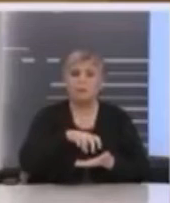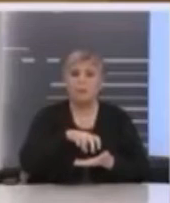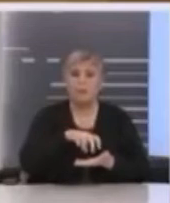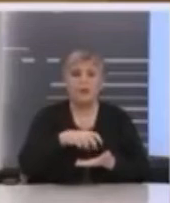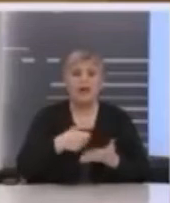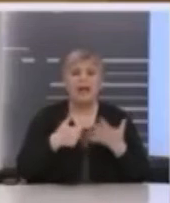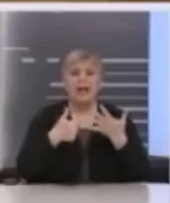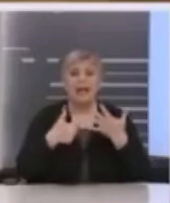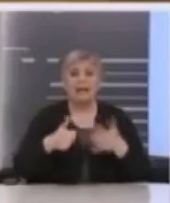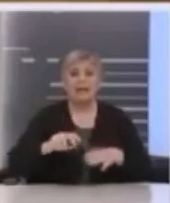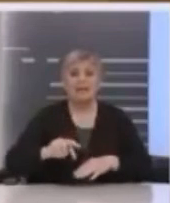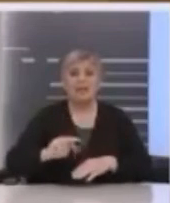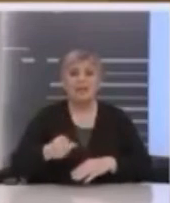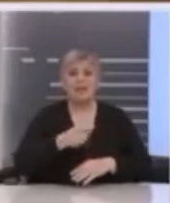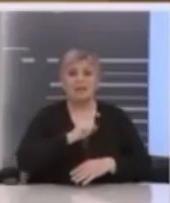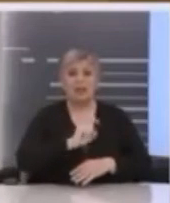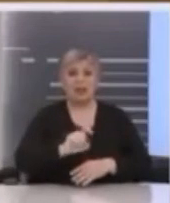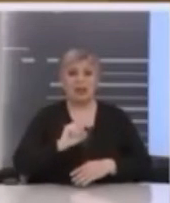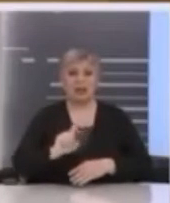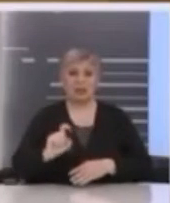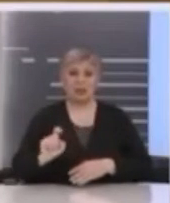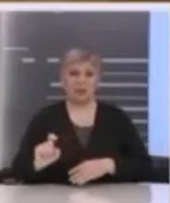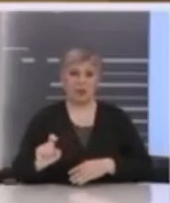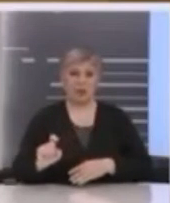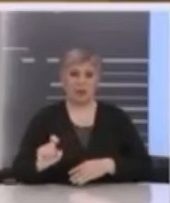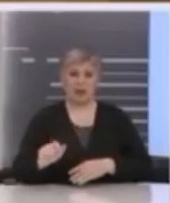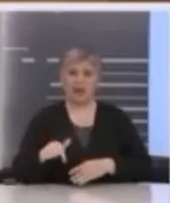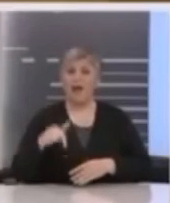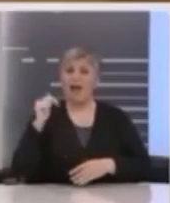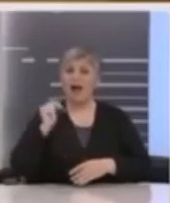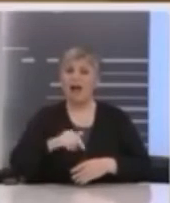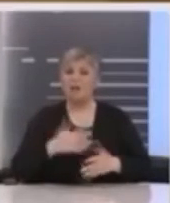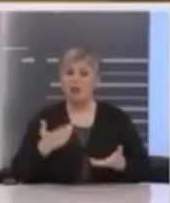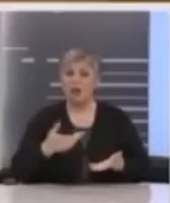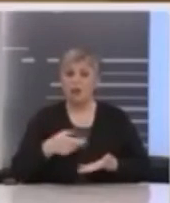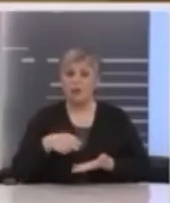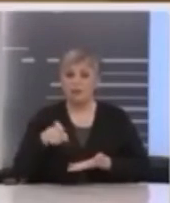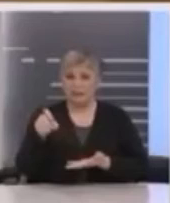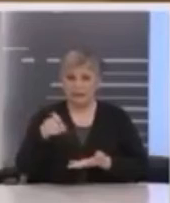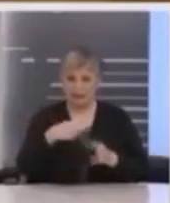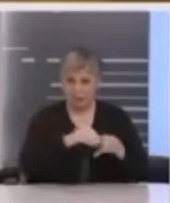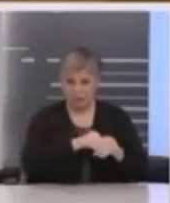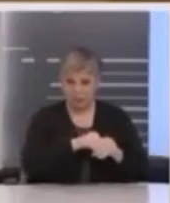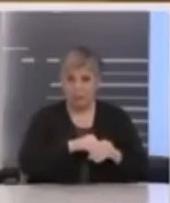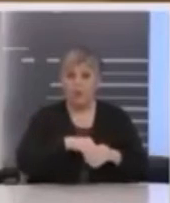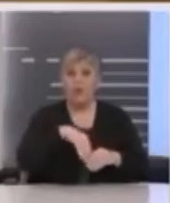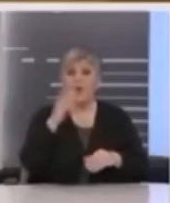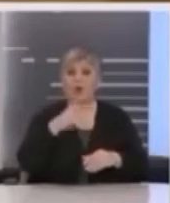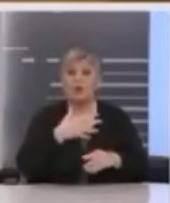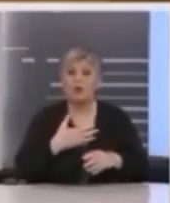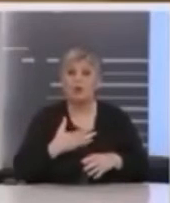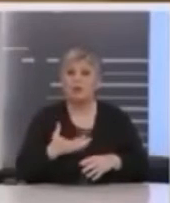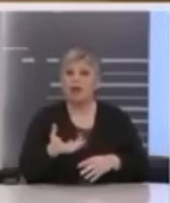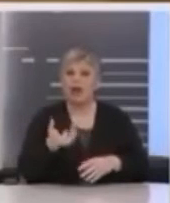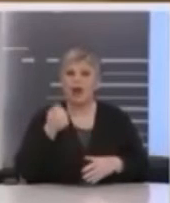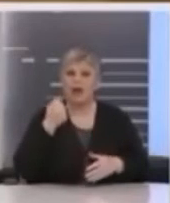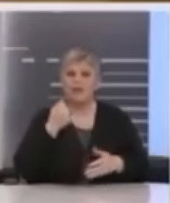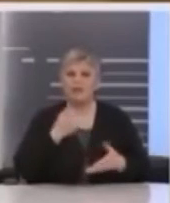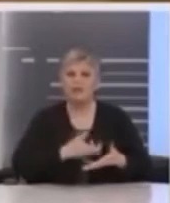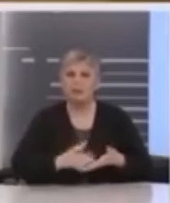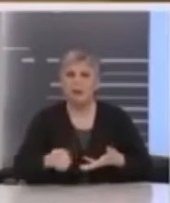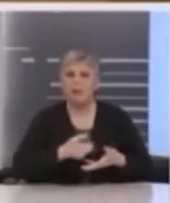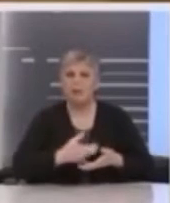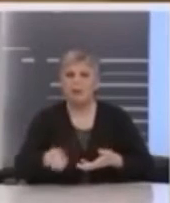δισεκατομμύρια. Τα 6 δισεκατομμύρια αφαιρέθηκαν από τις δυνατότητες ανάπτυξης. Εάν τα